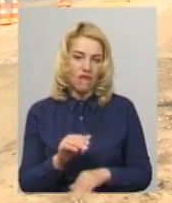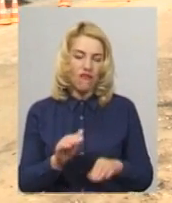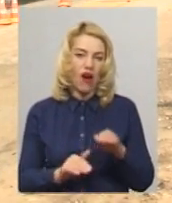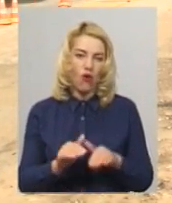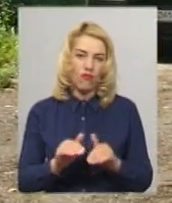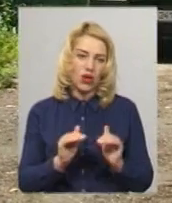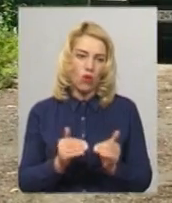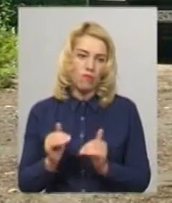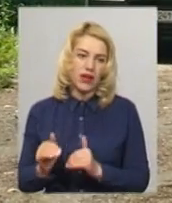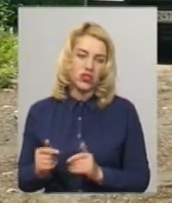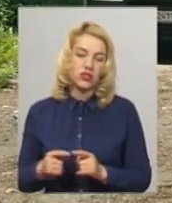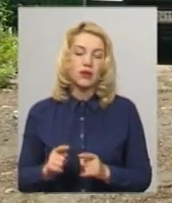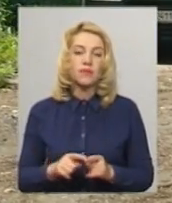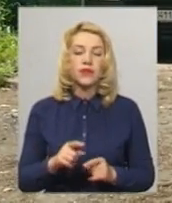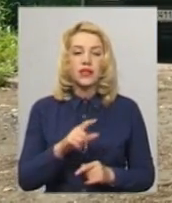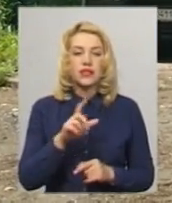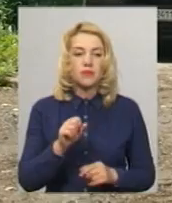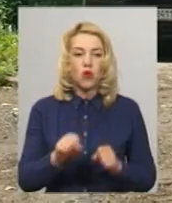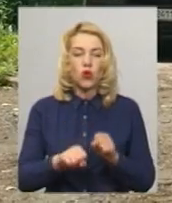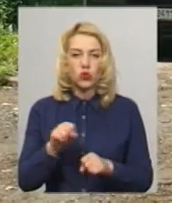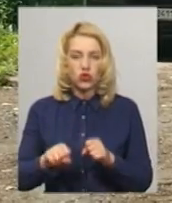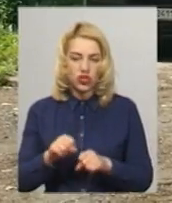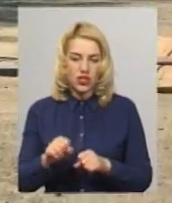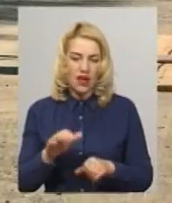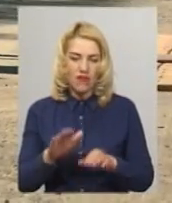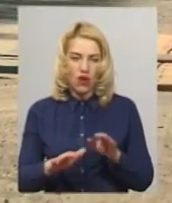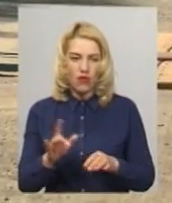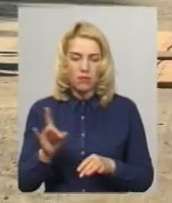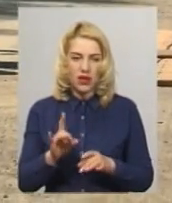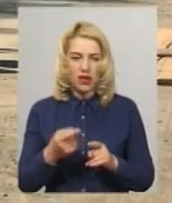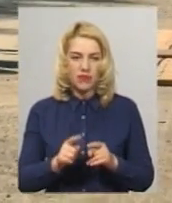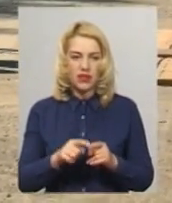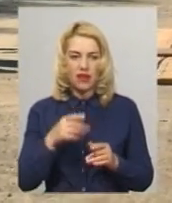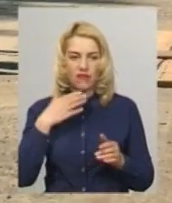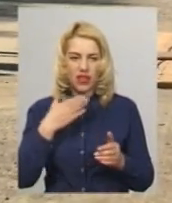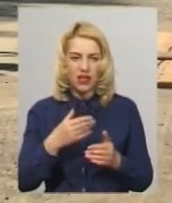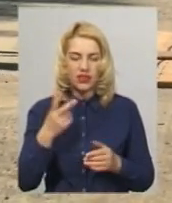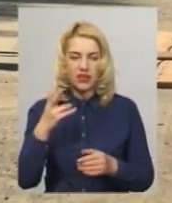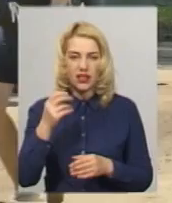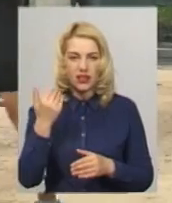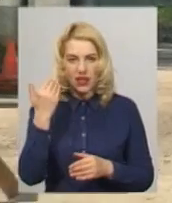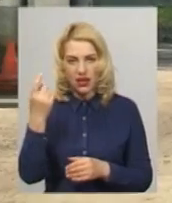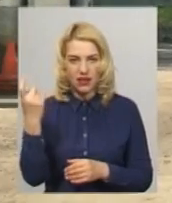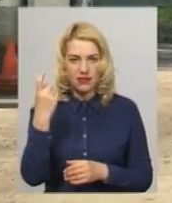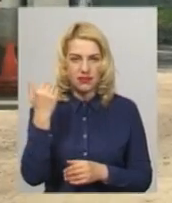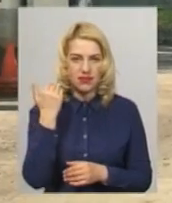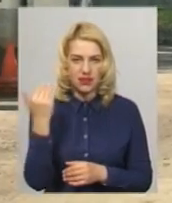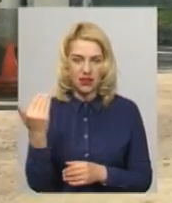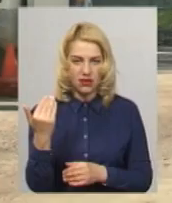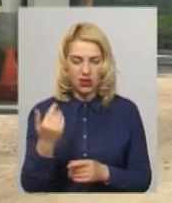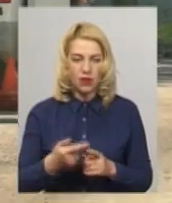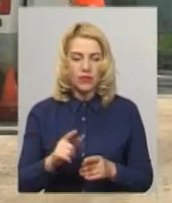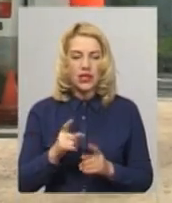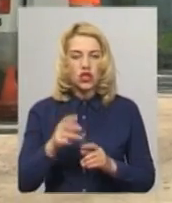обмежень. Плата за проїзд з порушенням габаритно-вагових параметрів складається на власника транспортного засобу, каже Віктор Красняк. Сума штрафу залежить від того,